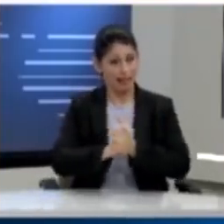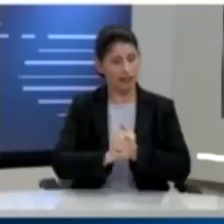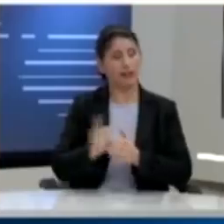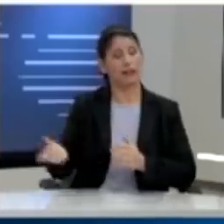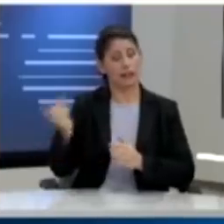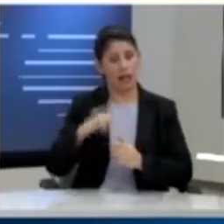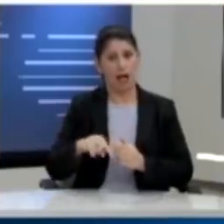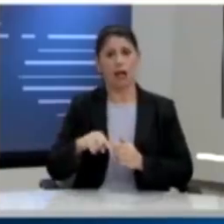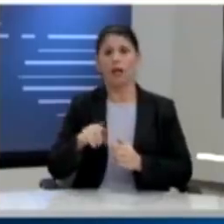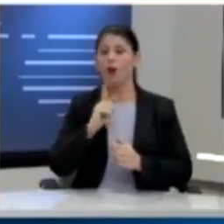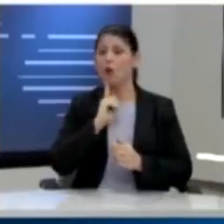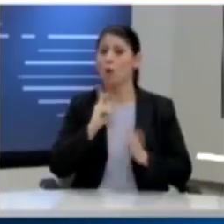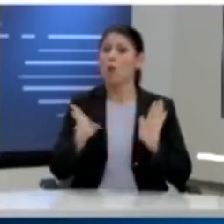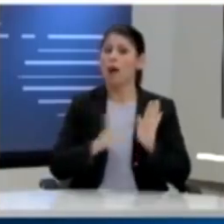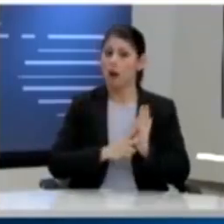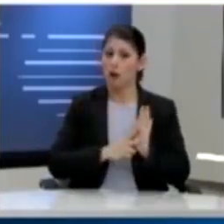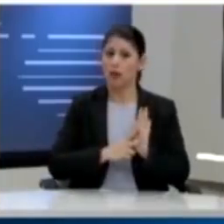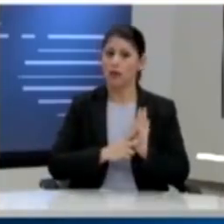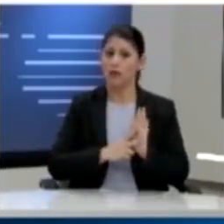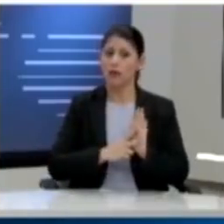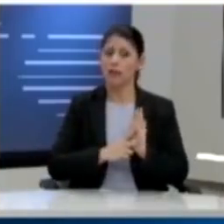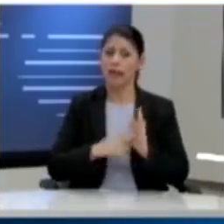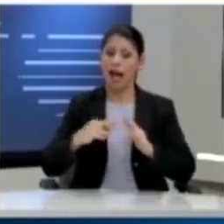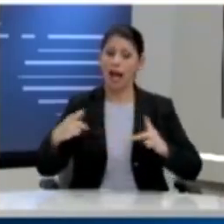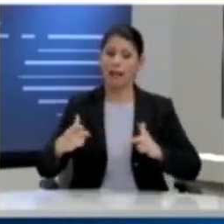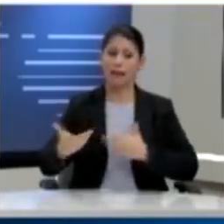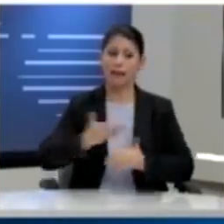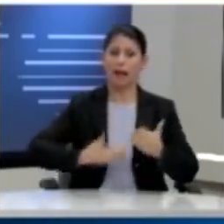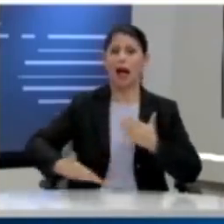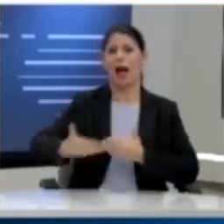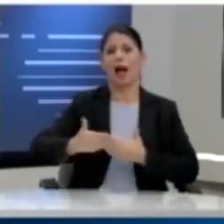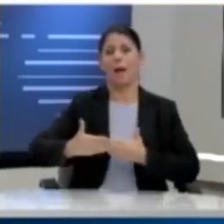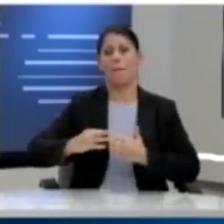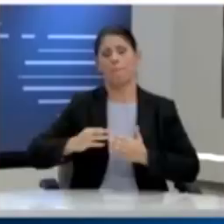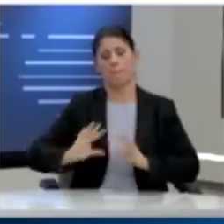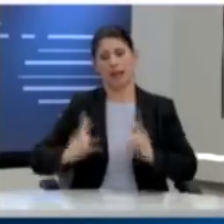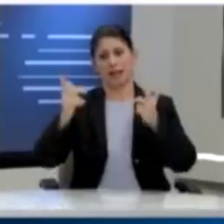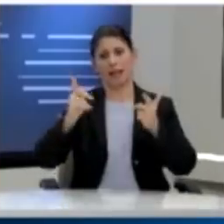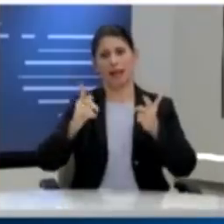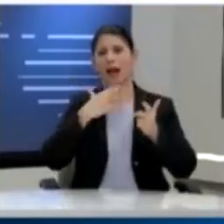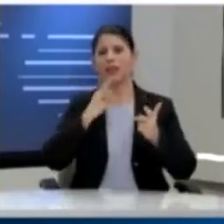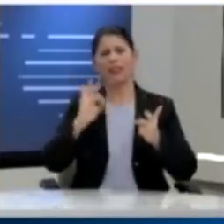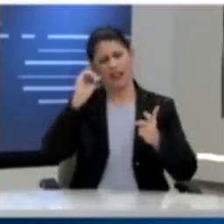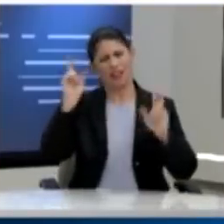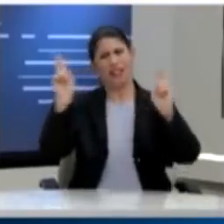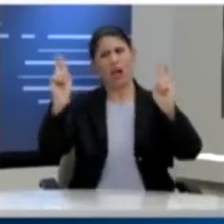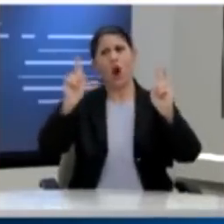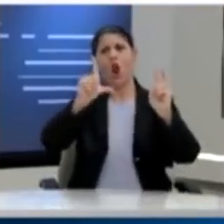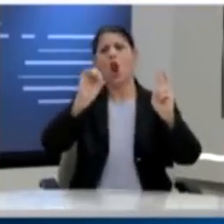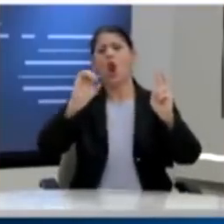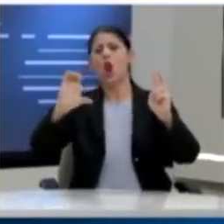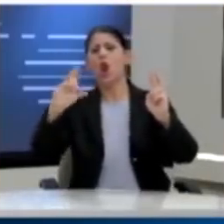άλλα, όπως και την απαγόρευση της ανταπεργίας του γνωστού lockout. Να υπάρξει απαγόρευση